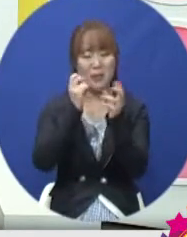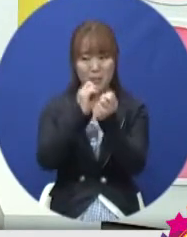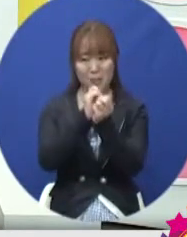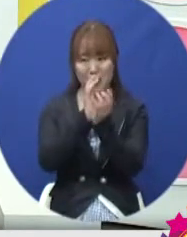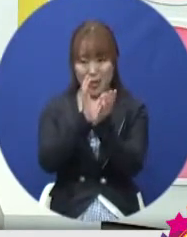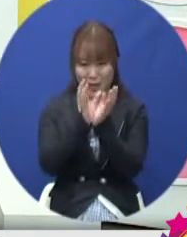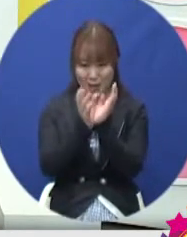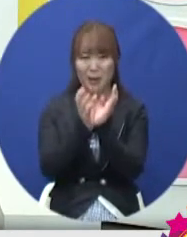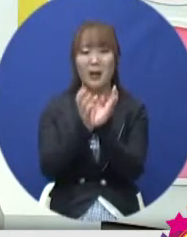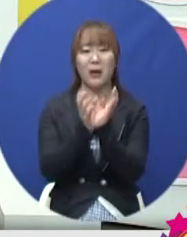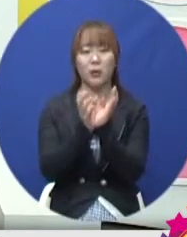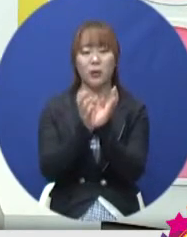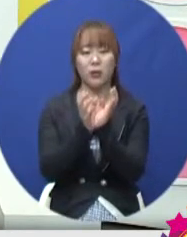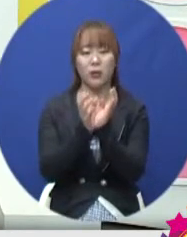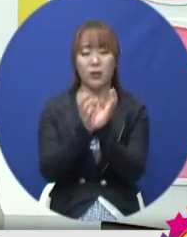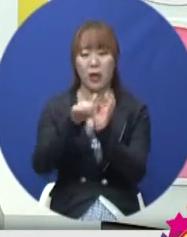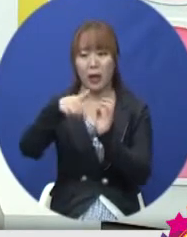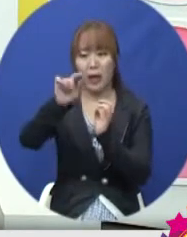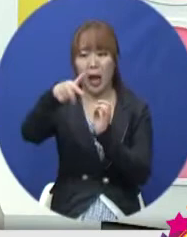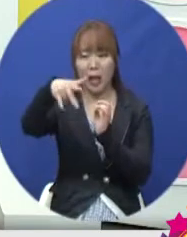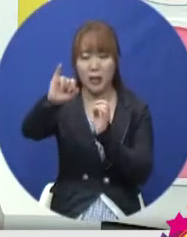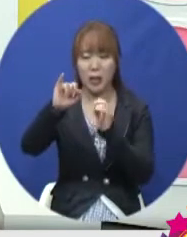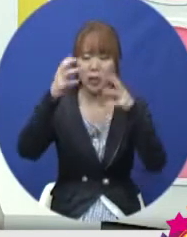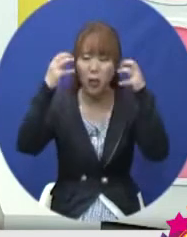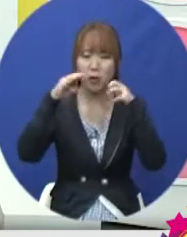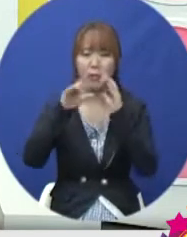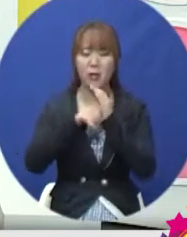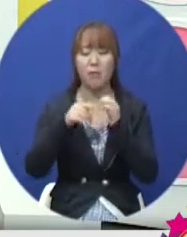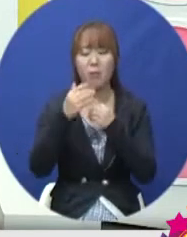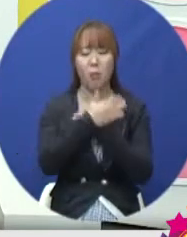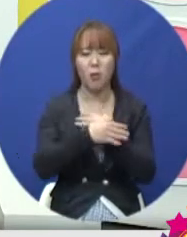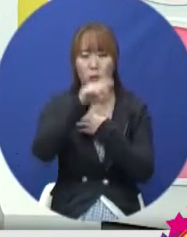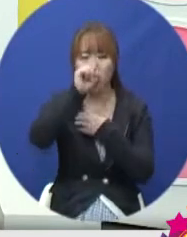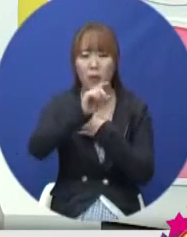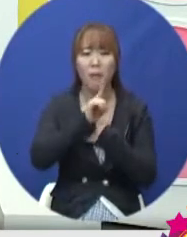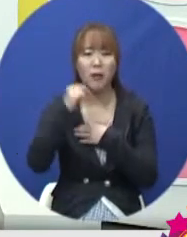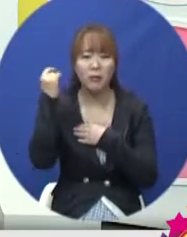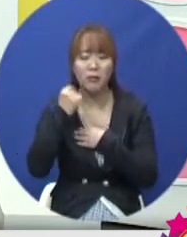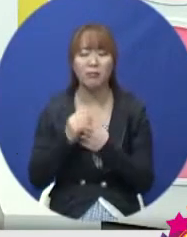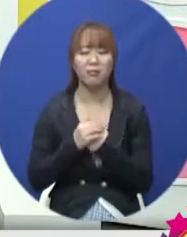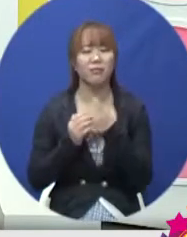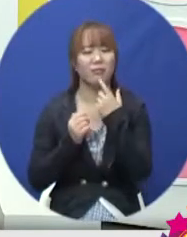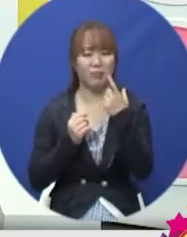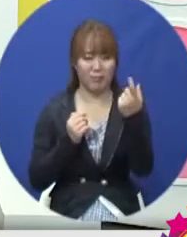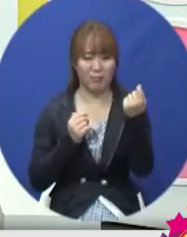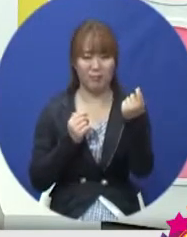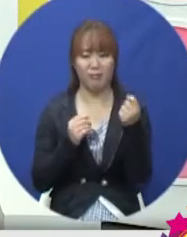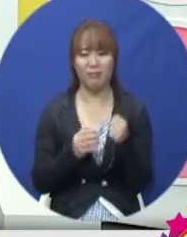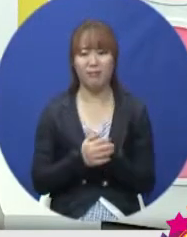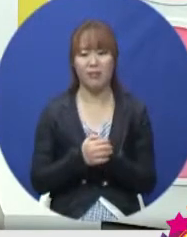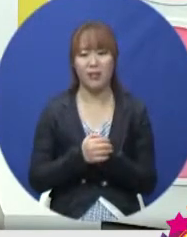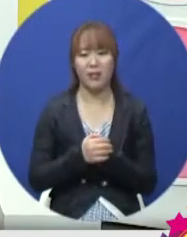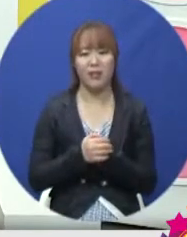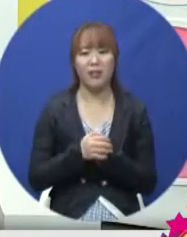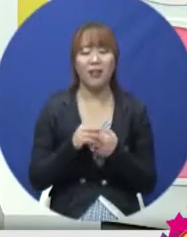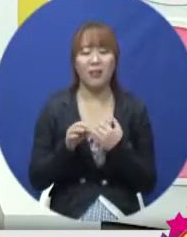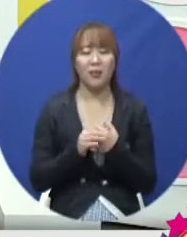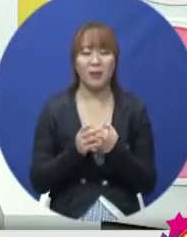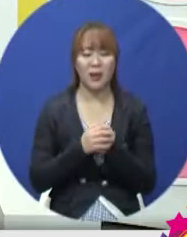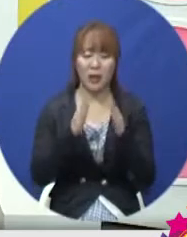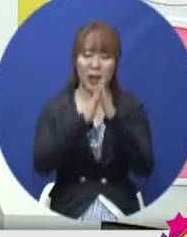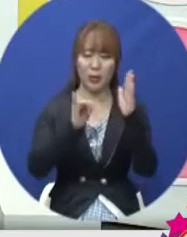피고. 네네. 그 가지가 여름에 그렇게 또 몸에 좋다던데. 네, 가지가 좋대요. 그러면은